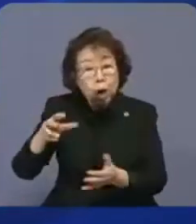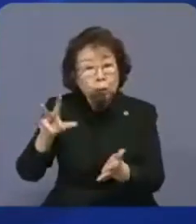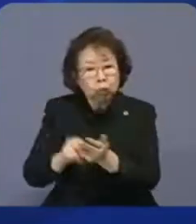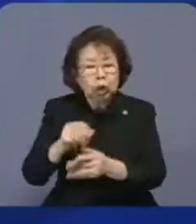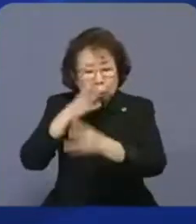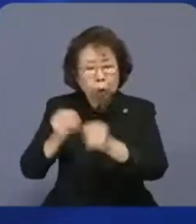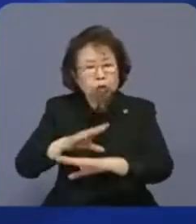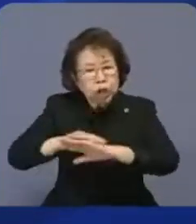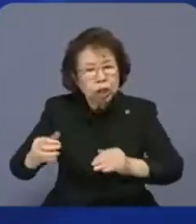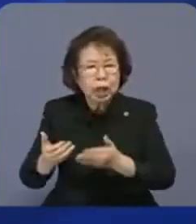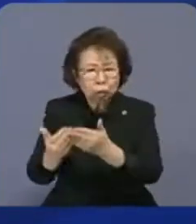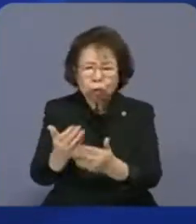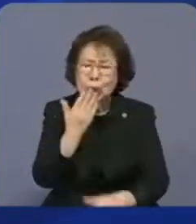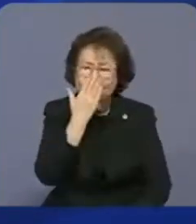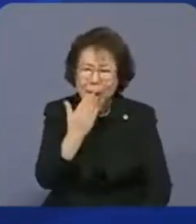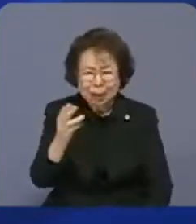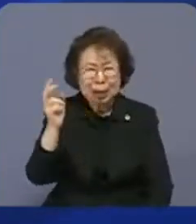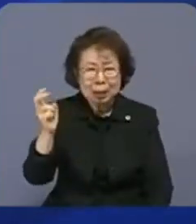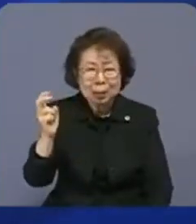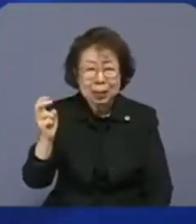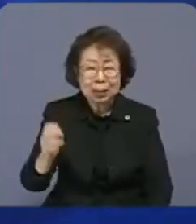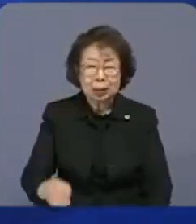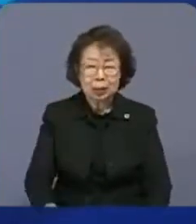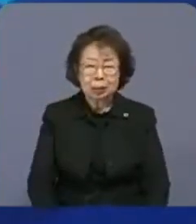보입니다 김 기자가 보도합니다